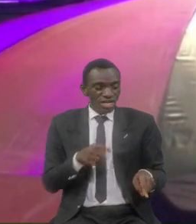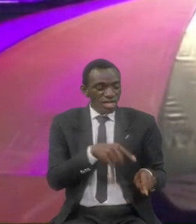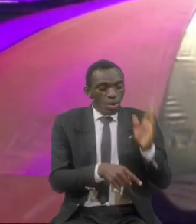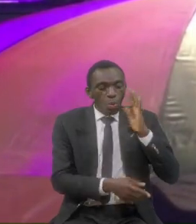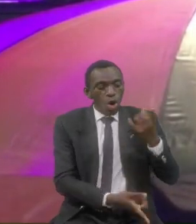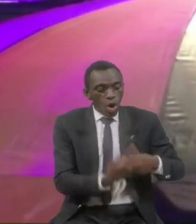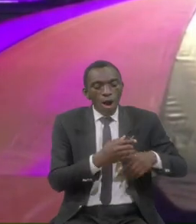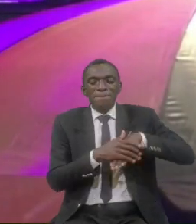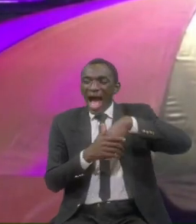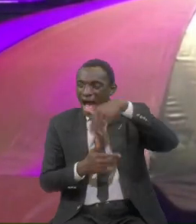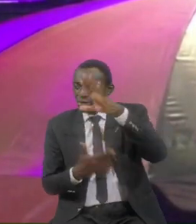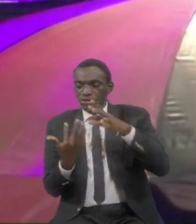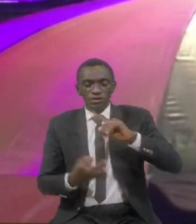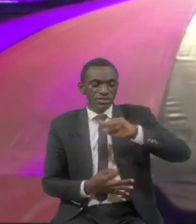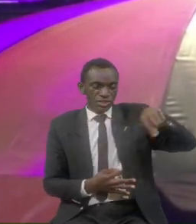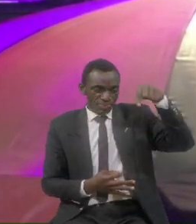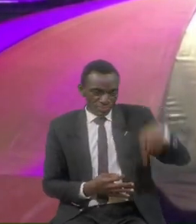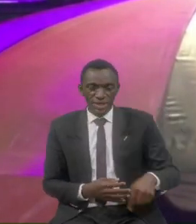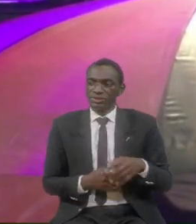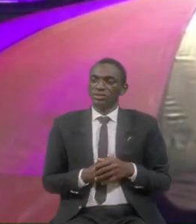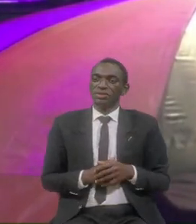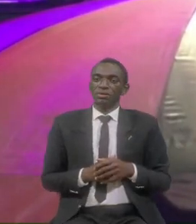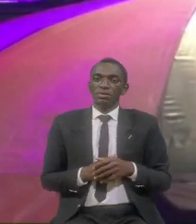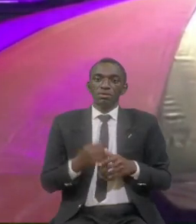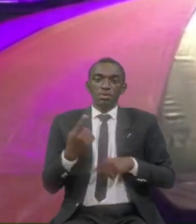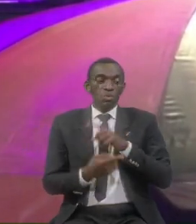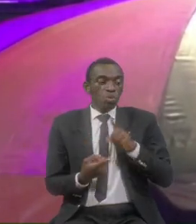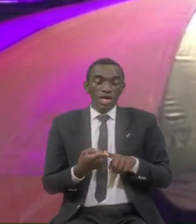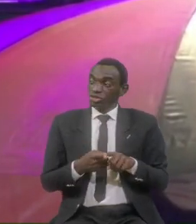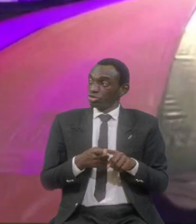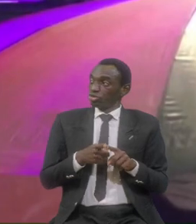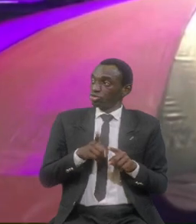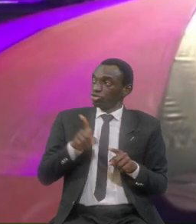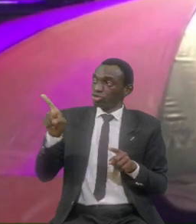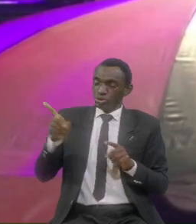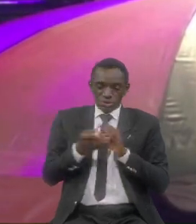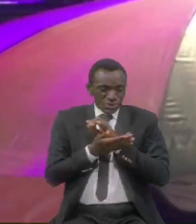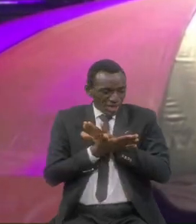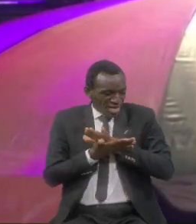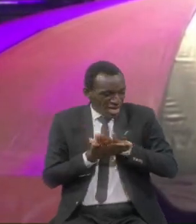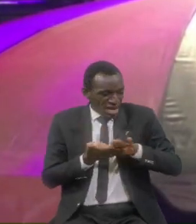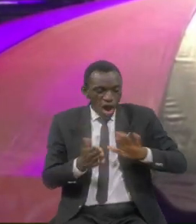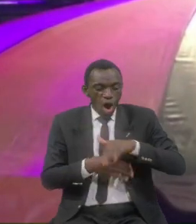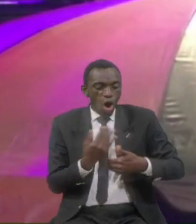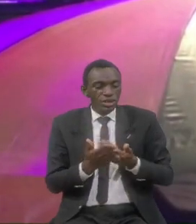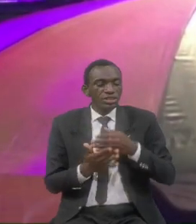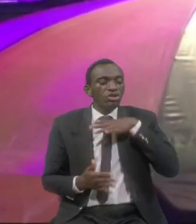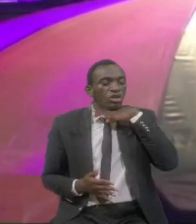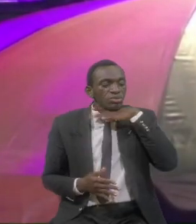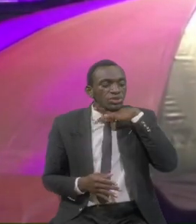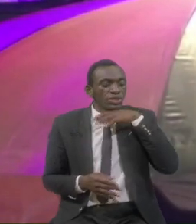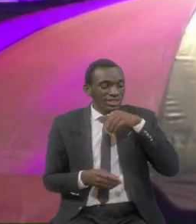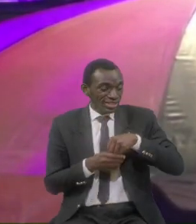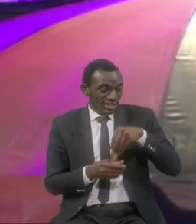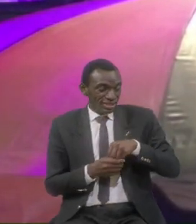him when you clean the corruption and the plague all around him because of the well. You save him when